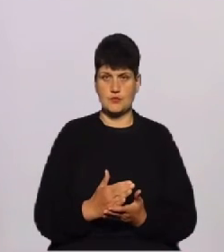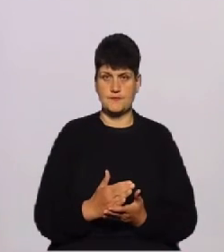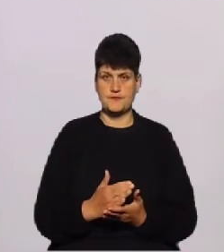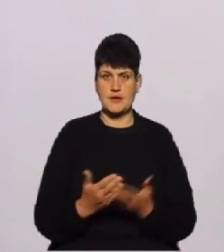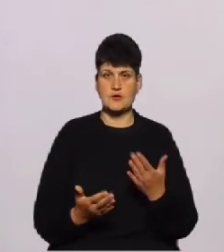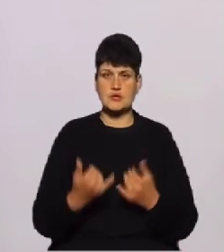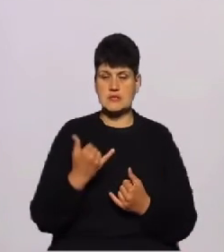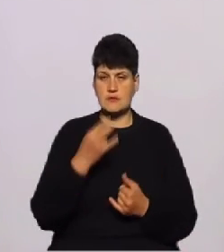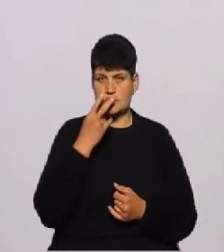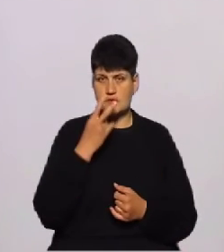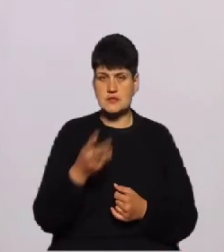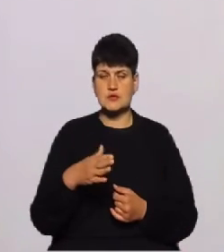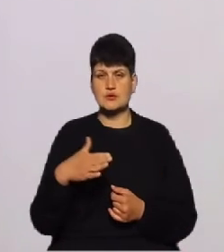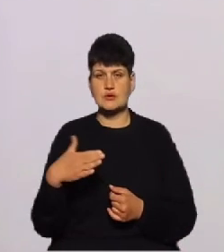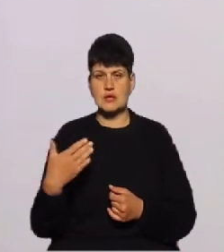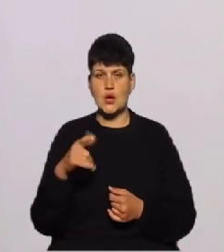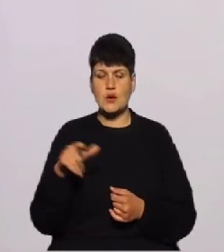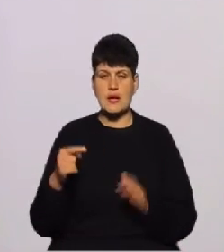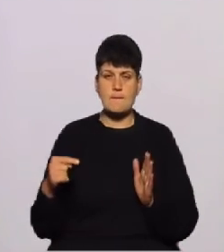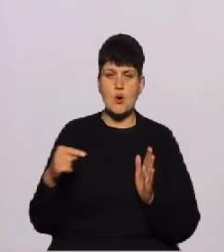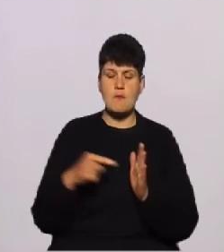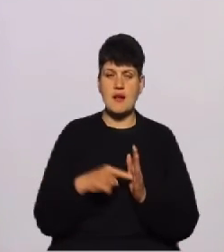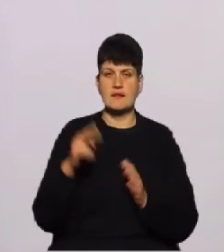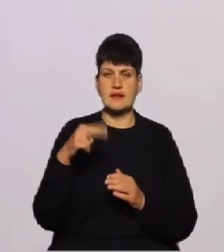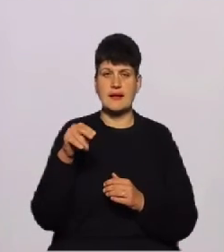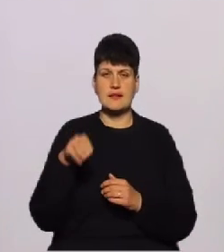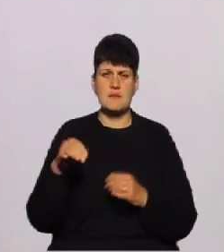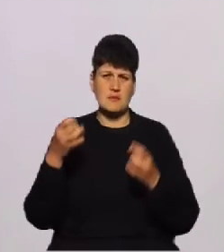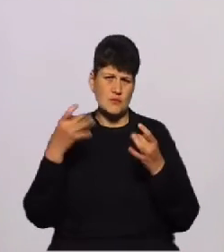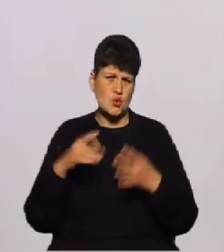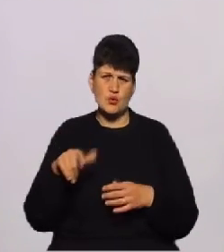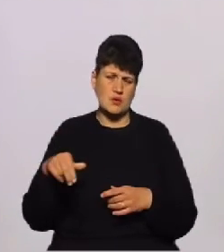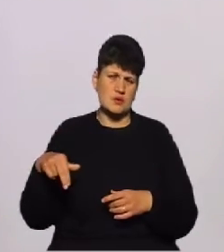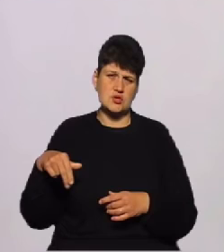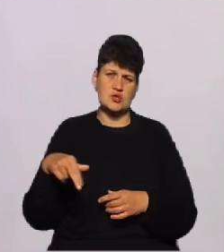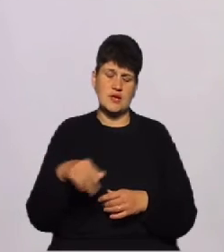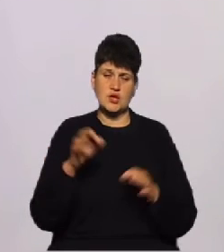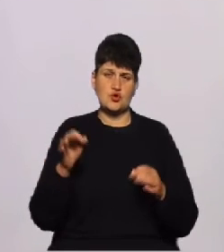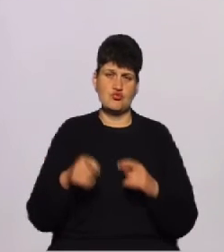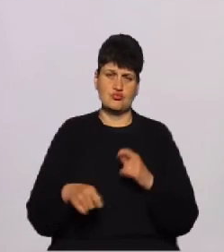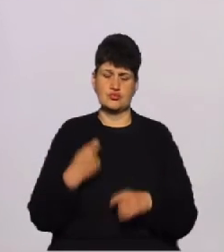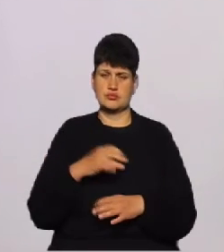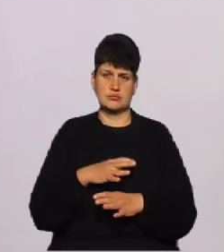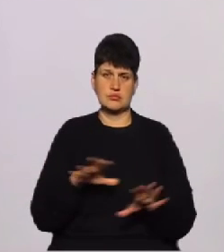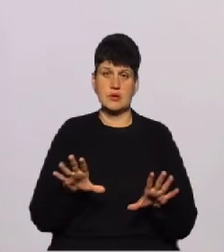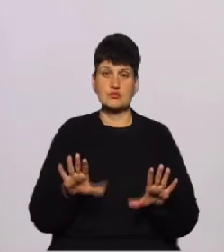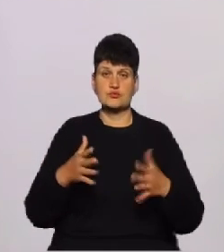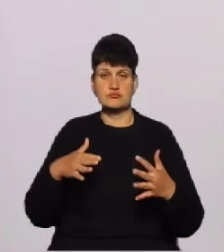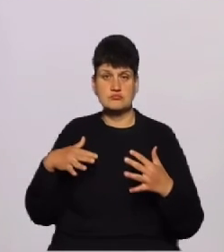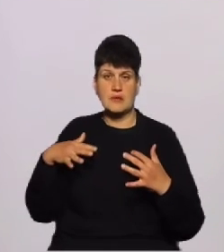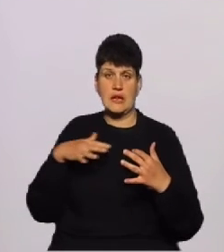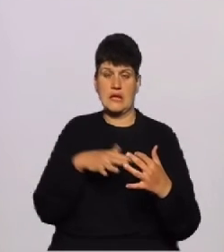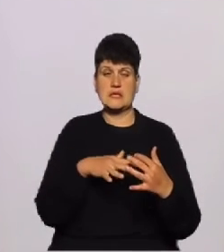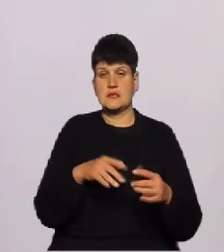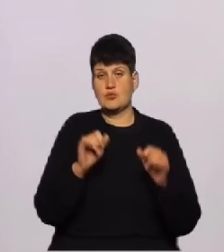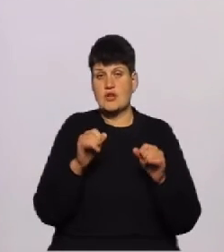вже з точки зору людей, які потрапили в ДТП, звичайні пішоходи, які просто йшли, нічого не порушуючи, і відбувся наїзд, і, можливо, навіть такі травми,